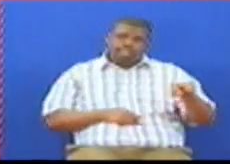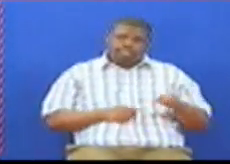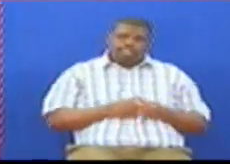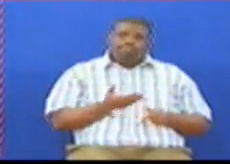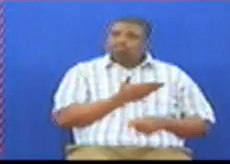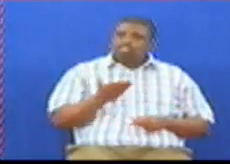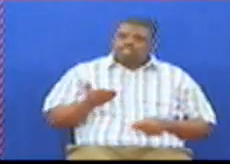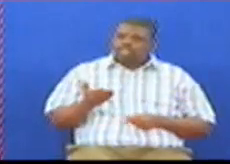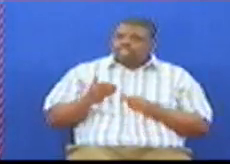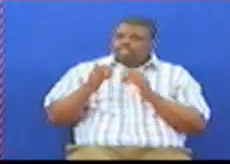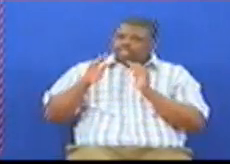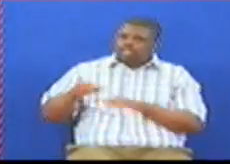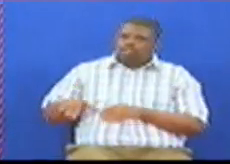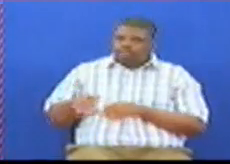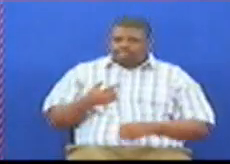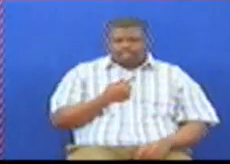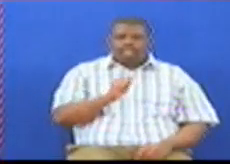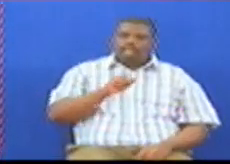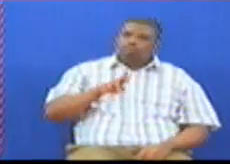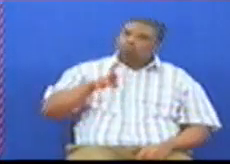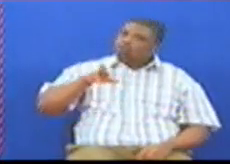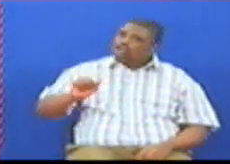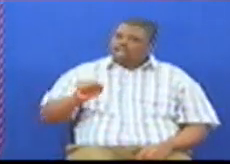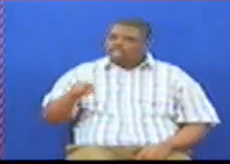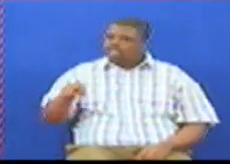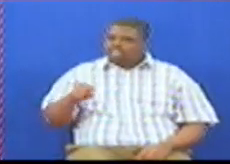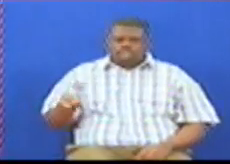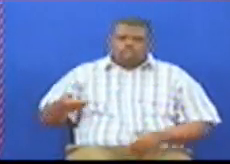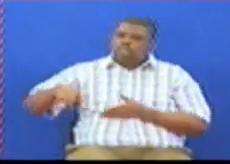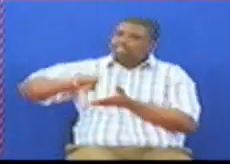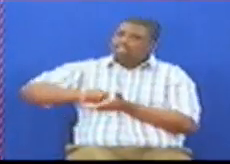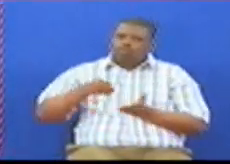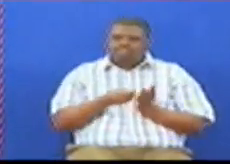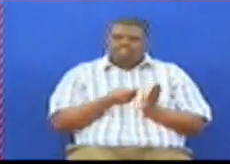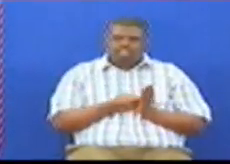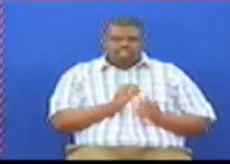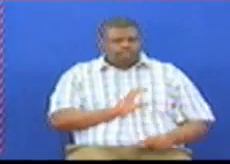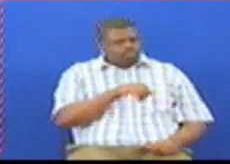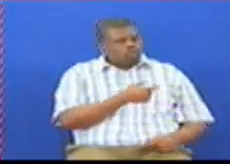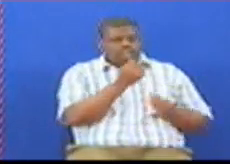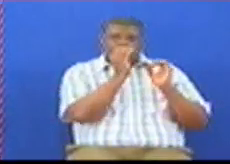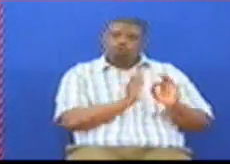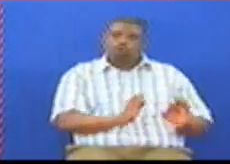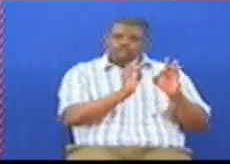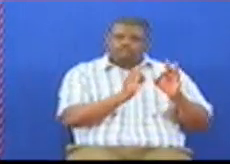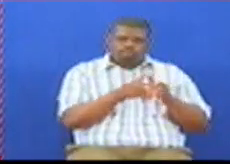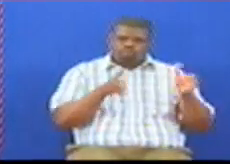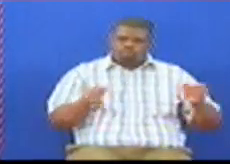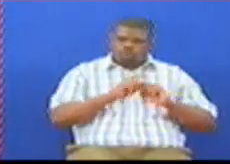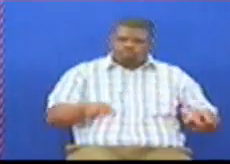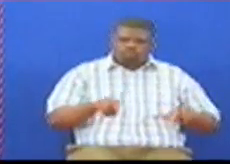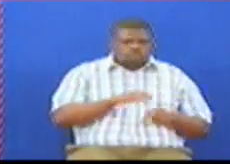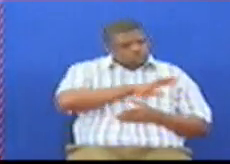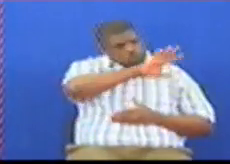kabla sijaacha kuchangia Tarura, mheshimiwa waziri, Tarura iongezewe fedha. Kwa mkoa wa Tabora, mkoa mkubwa kuliko mikoa yote